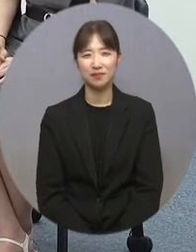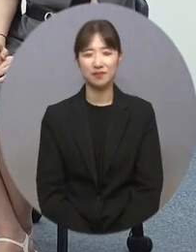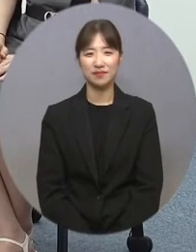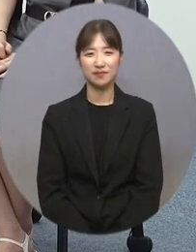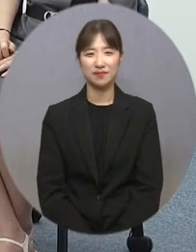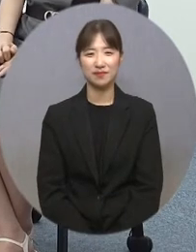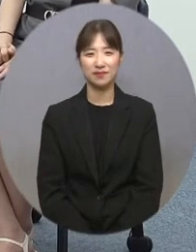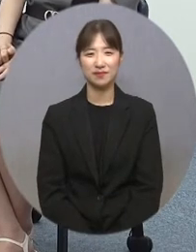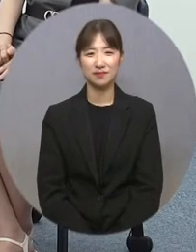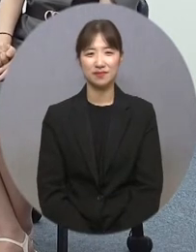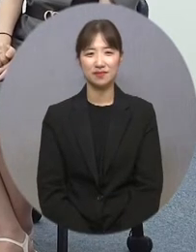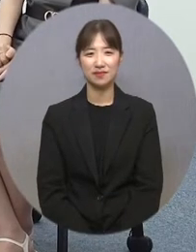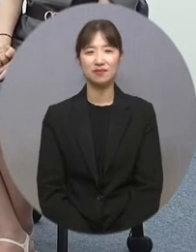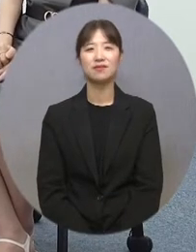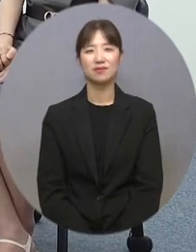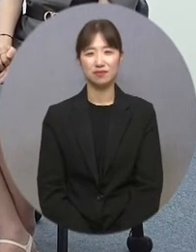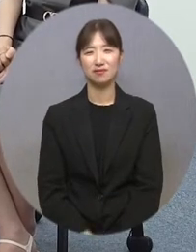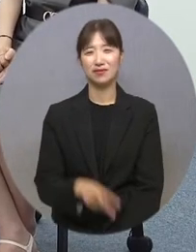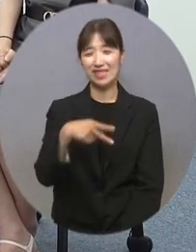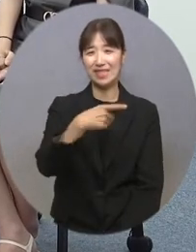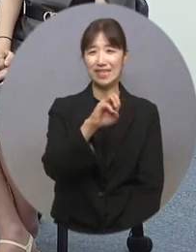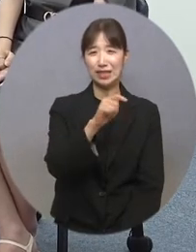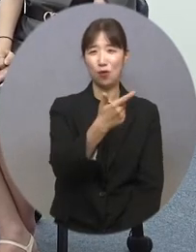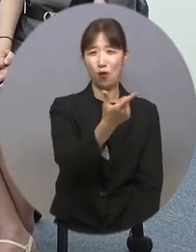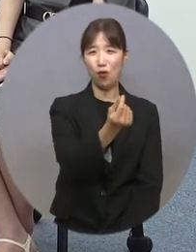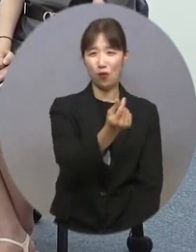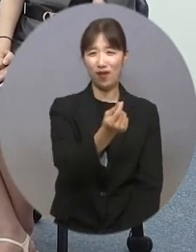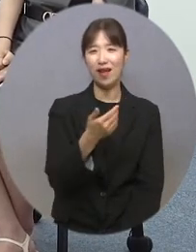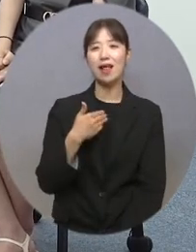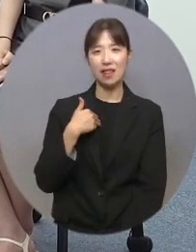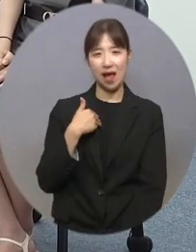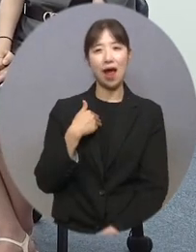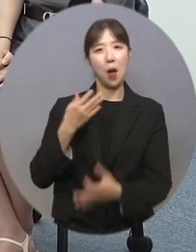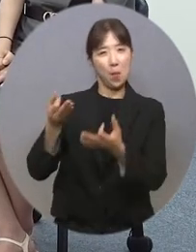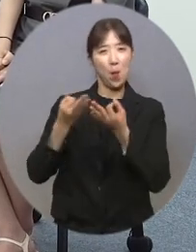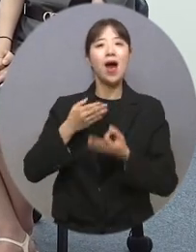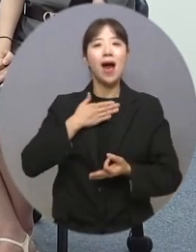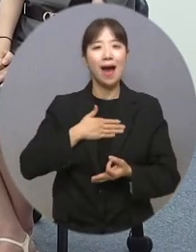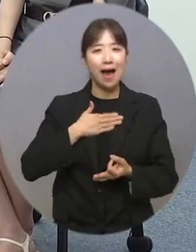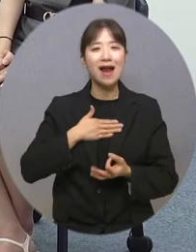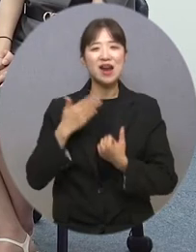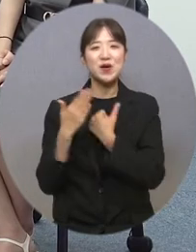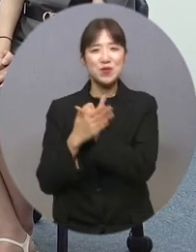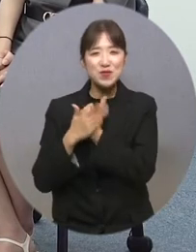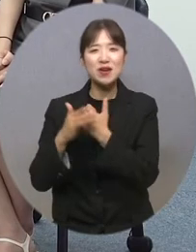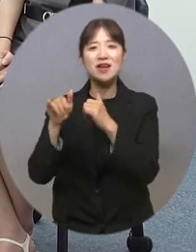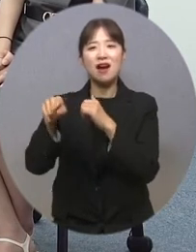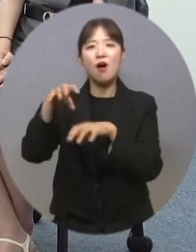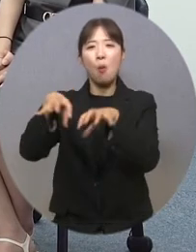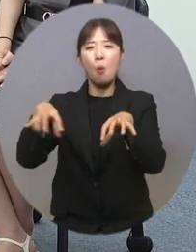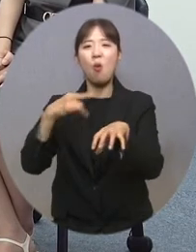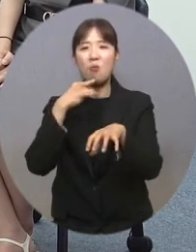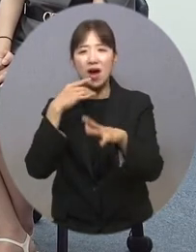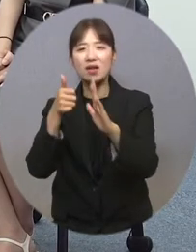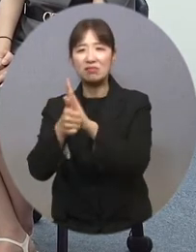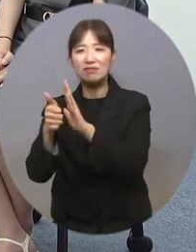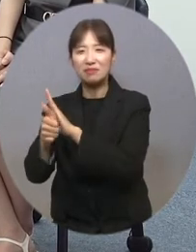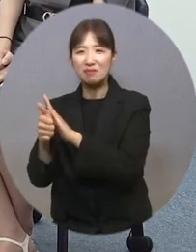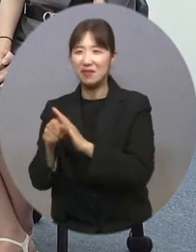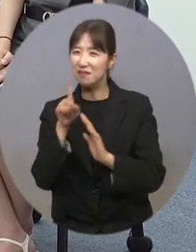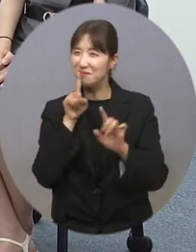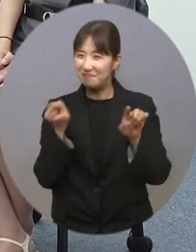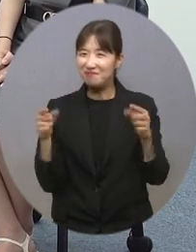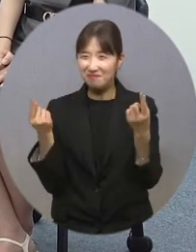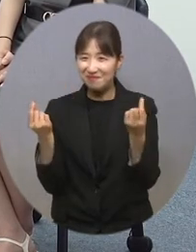손 그것은 한다니 회원님도 아까 이제 나를 이해해주고 이렇게 옮겨주는 식당을 정해 놓고 갈 수밖에 없는 그런 말씀을 좀